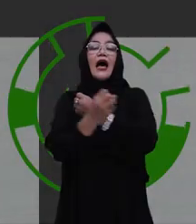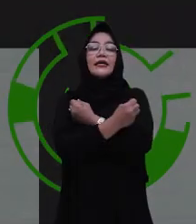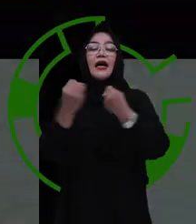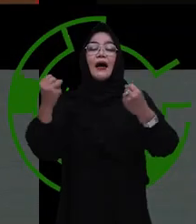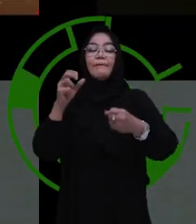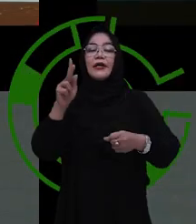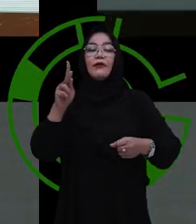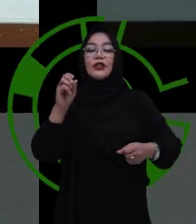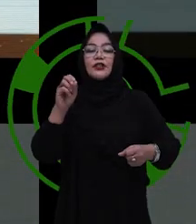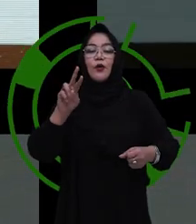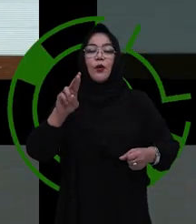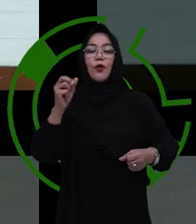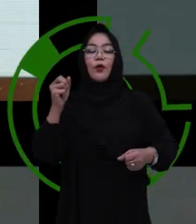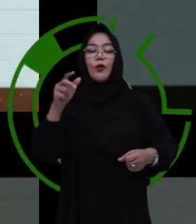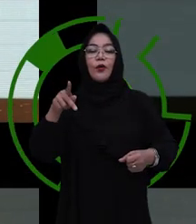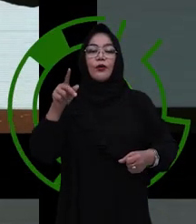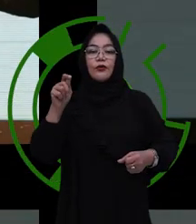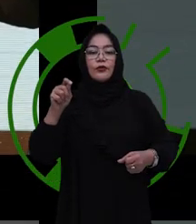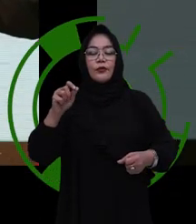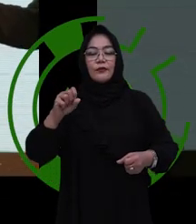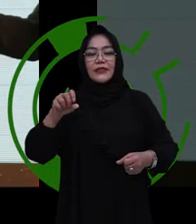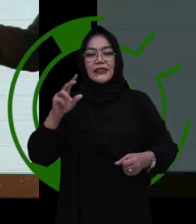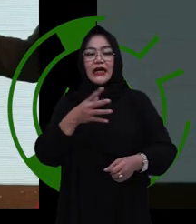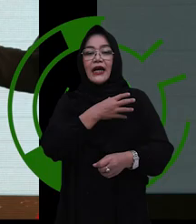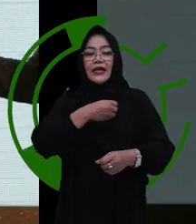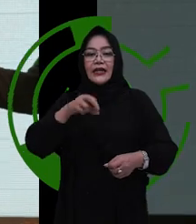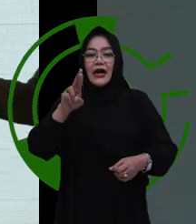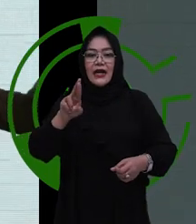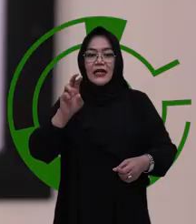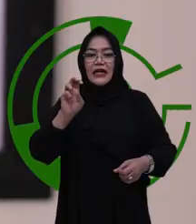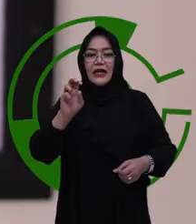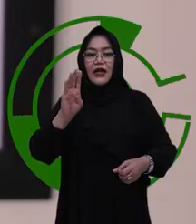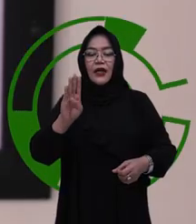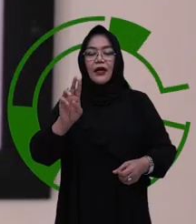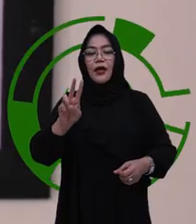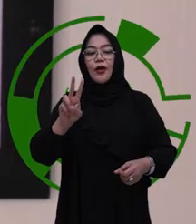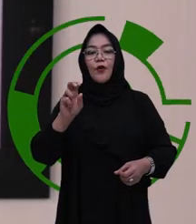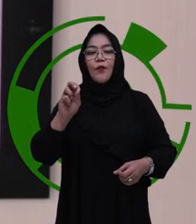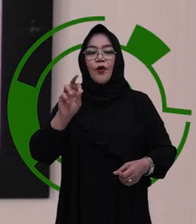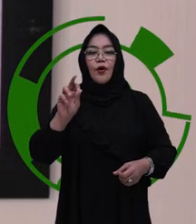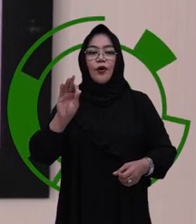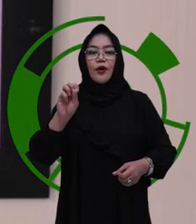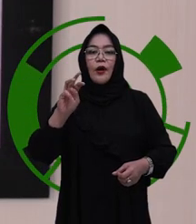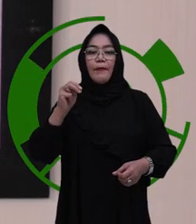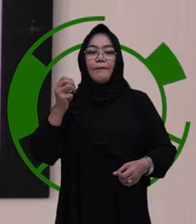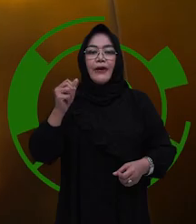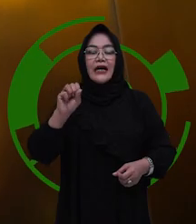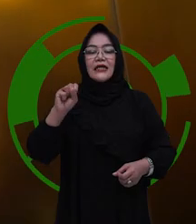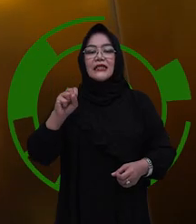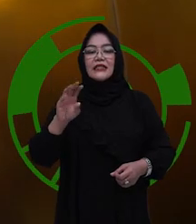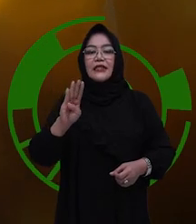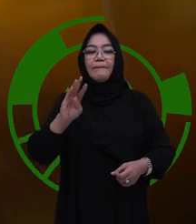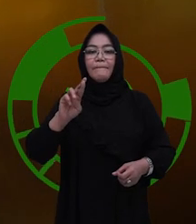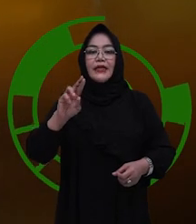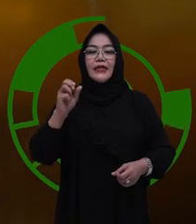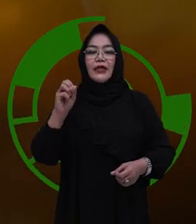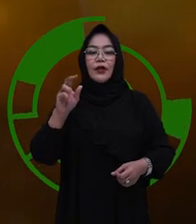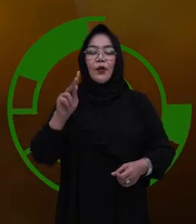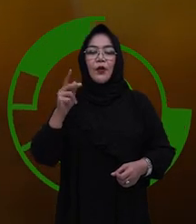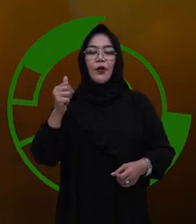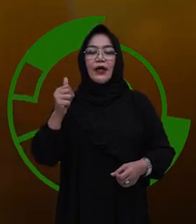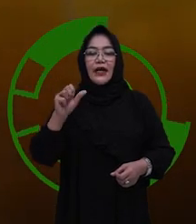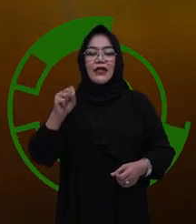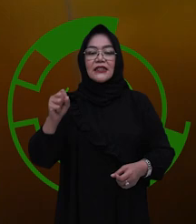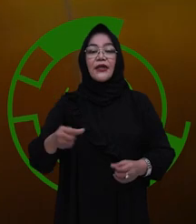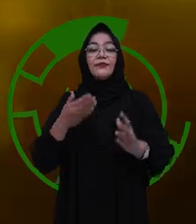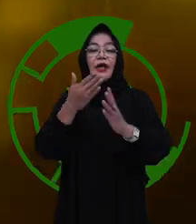Kementerian Pendayagunaan Aparatur Negara dan Reformasi Birokrasi. Lalu sebagai salah satu bentuk keberlanjutan pembangunan